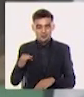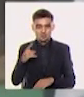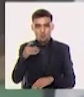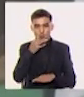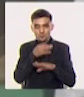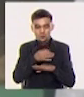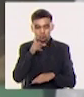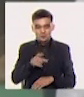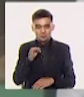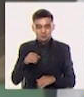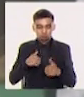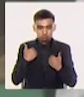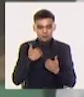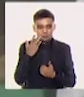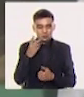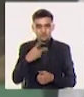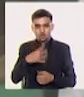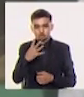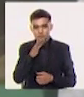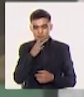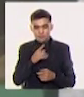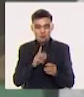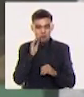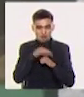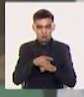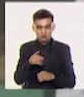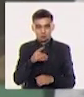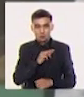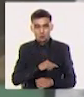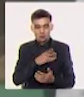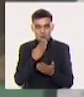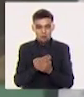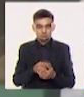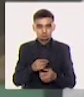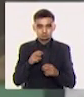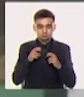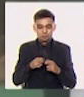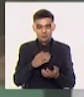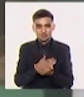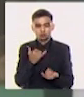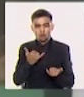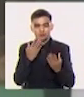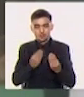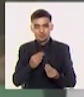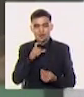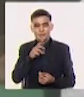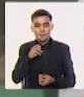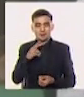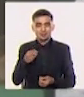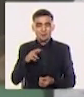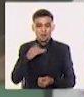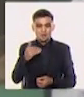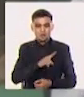жауапкершілігі, еңбекқорлығы, ол 24 сағат бойына да осы жұмысты атқарып жүре береді. Бүгінгі таңда эпидемиолог